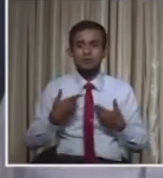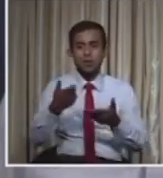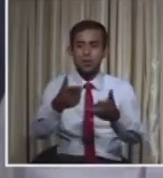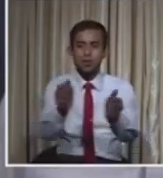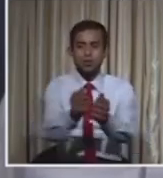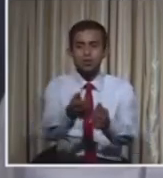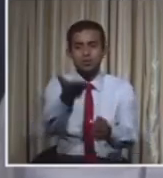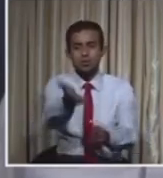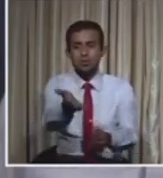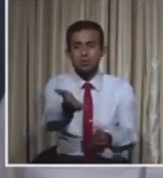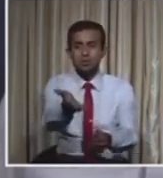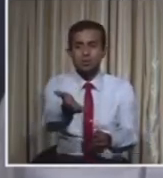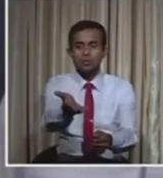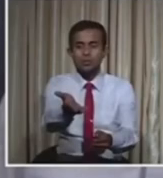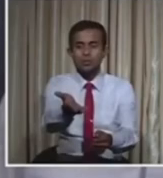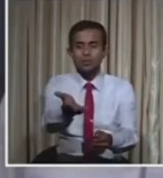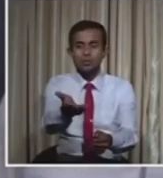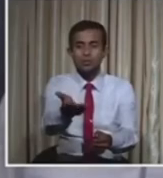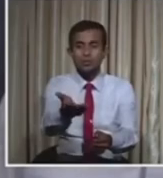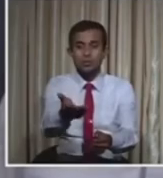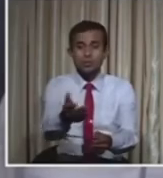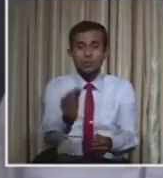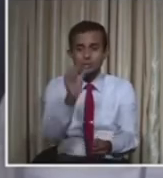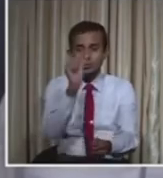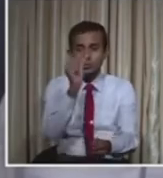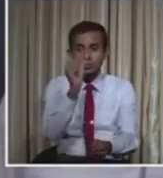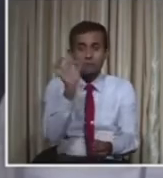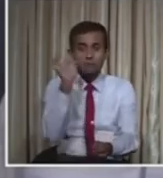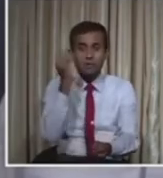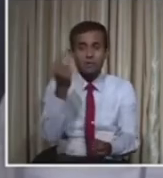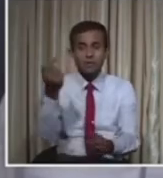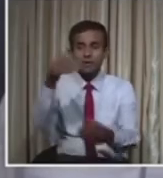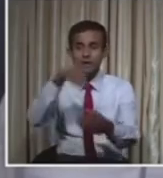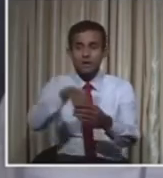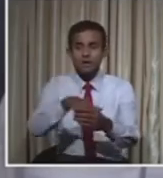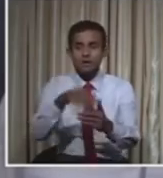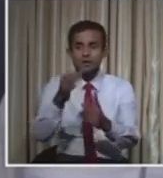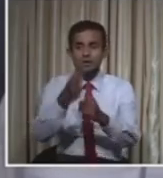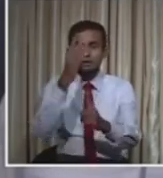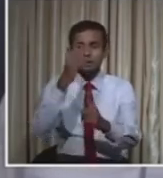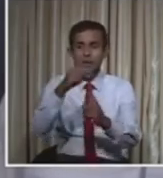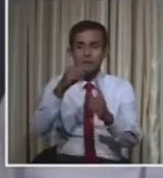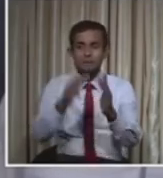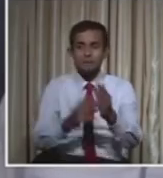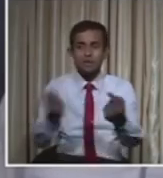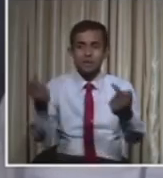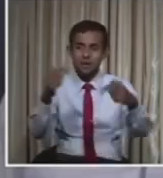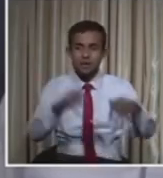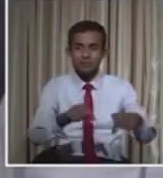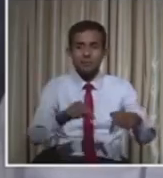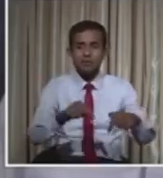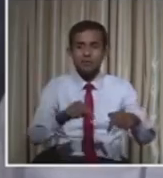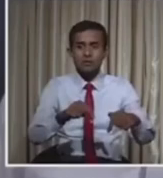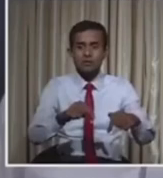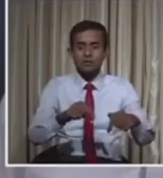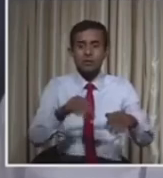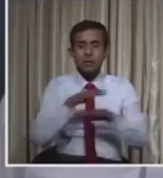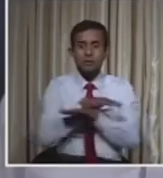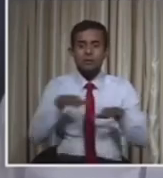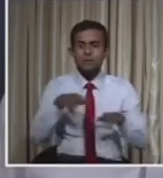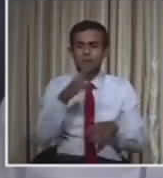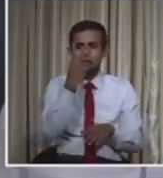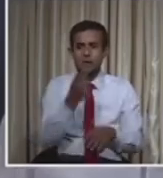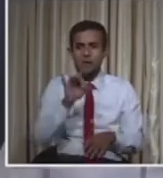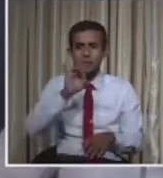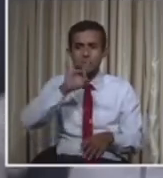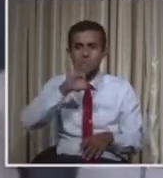කරපු මිනිස්සු චූඩමාණික්කයක් කියලා ගෙනාවා ජනාධිපති වයි අගමැති වයි ගෙනාවා ගෙනල්ලා වේදිකාවේ